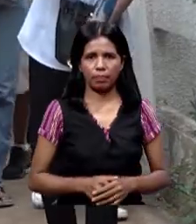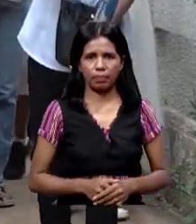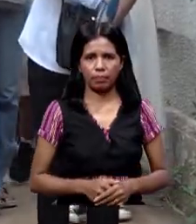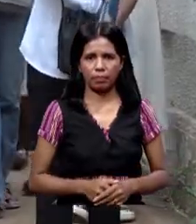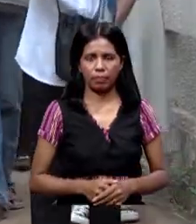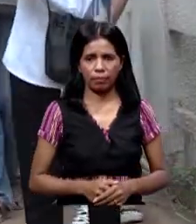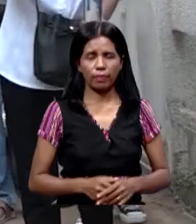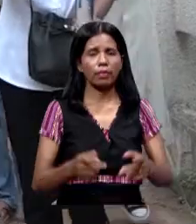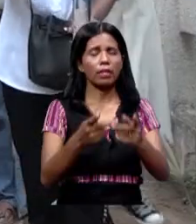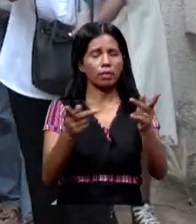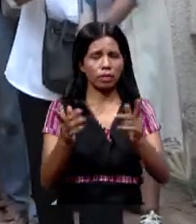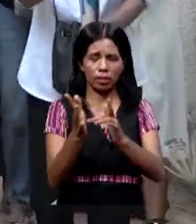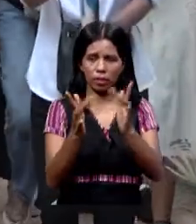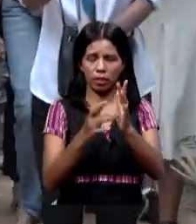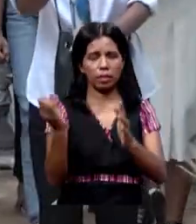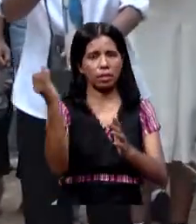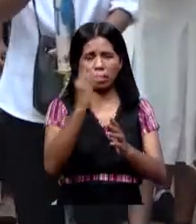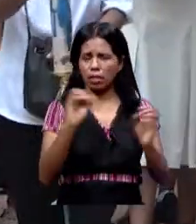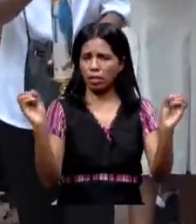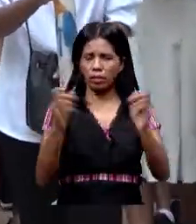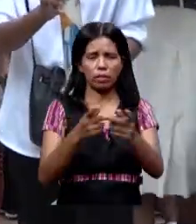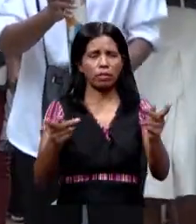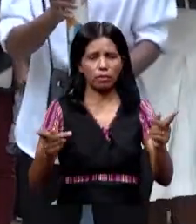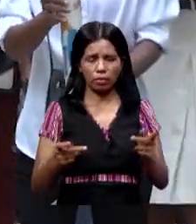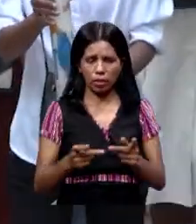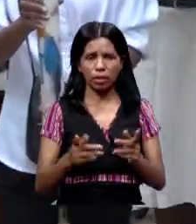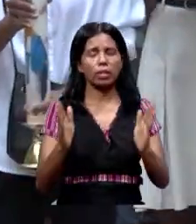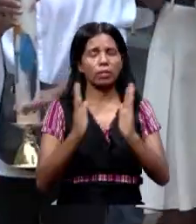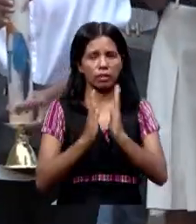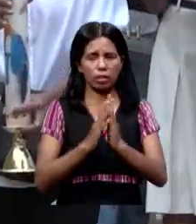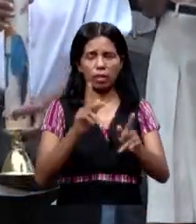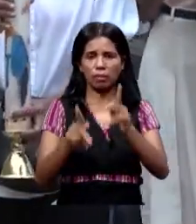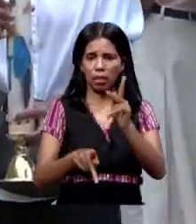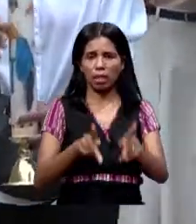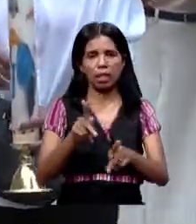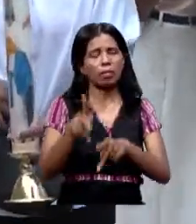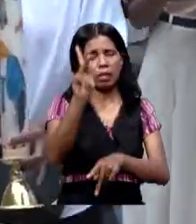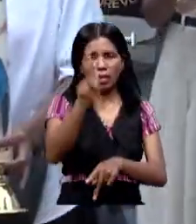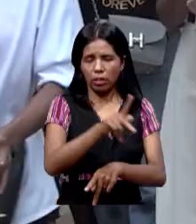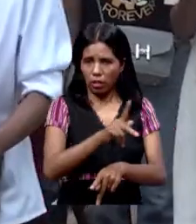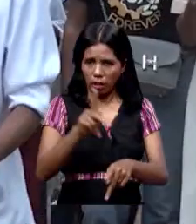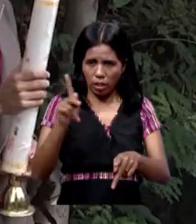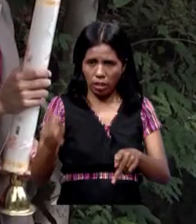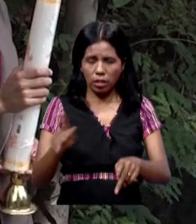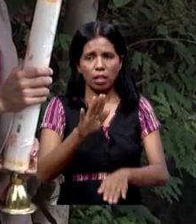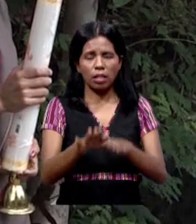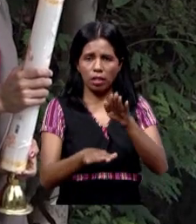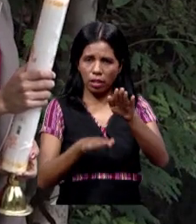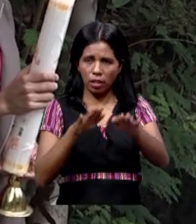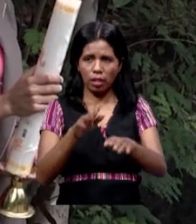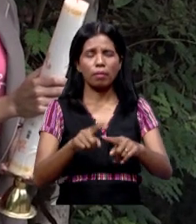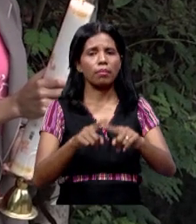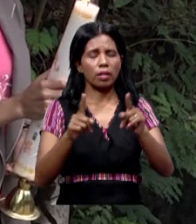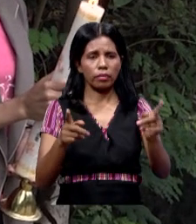Ari estatu Cristo Renia laos det fatin halo orasaun, ba ema katoliku sira, ka halo peregrinasaun, maibe